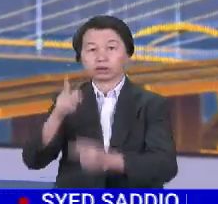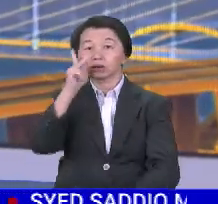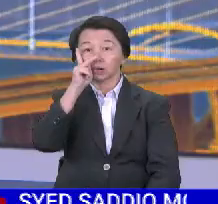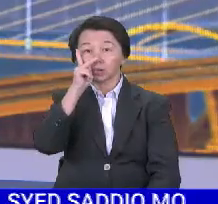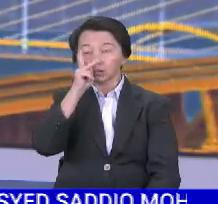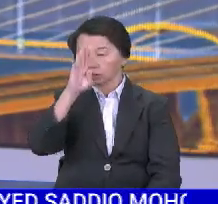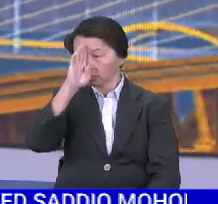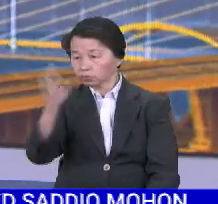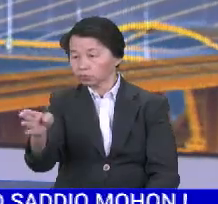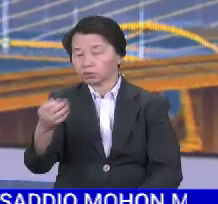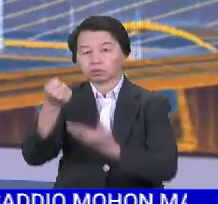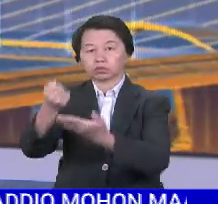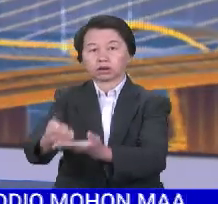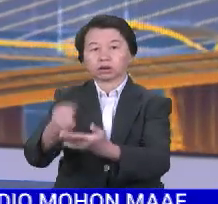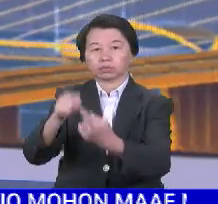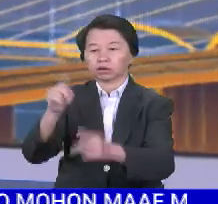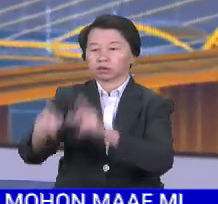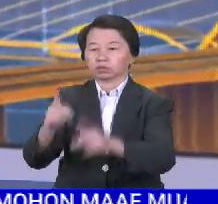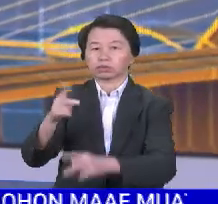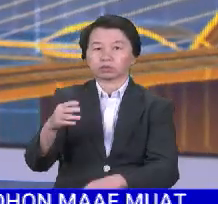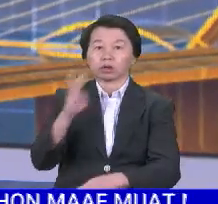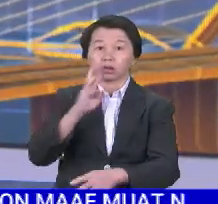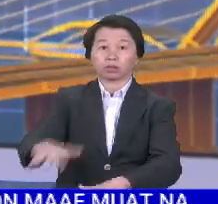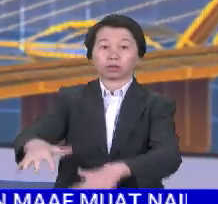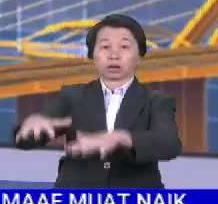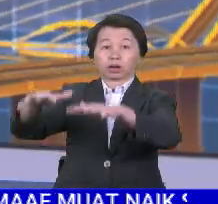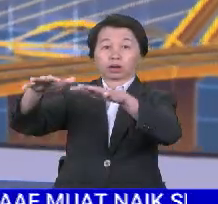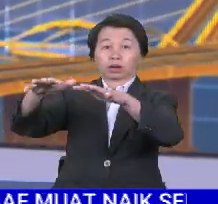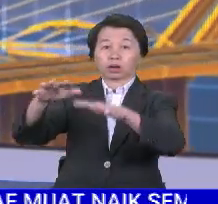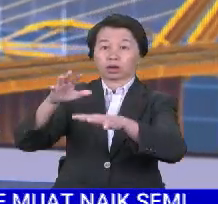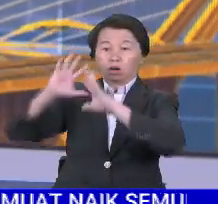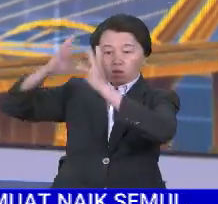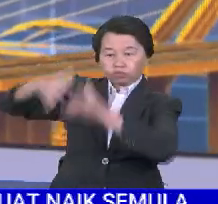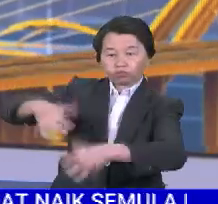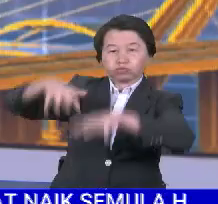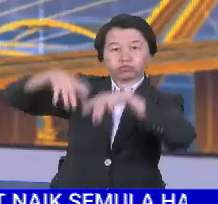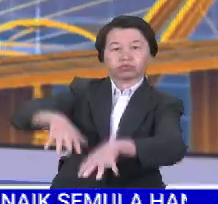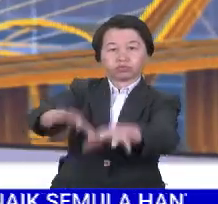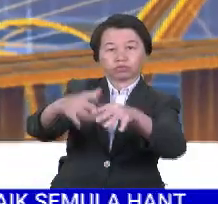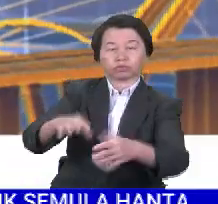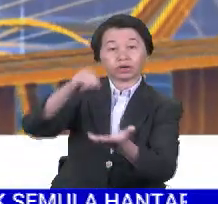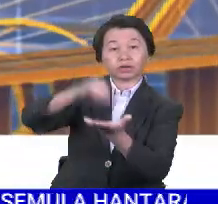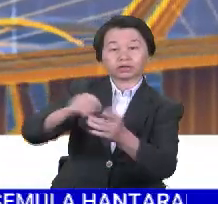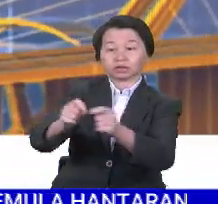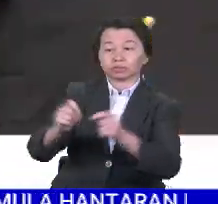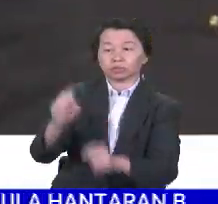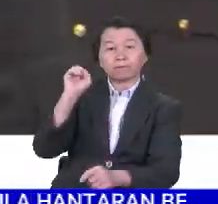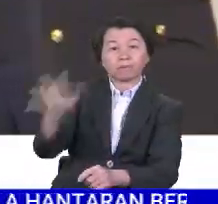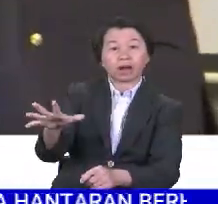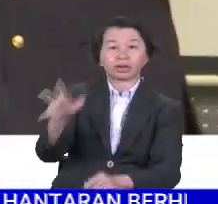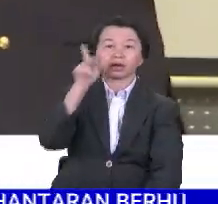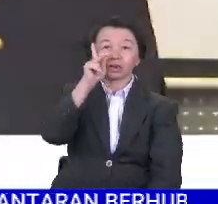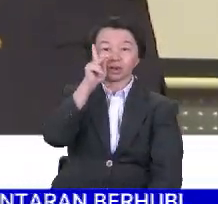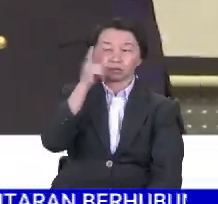Kedah. Fokusnya memberi bantuan kepada penduduk terjejas banjir dan fenomena kepala air di Baling baru-baru ini. Ketua